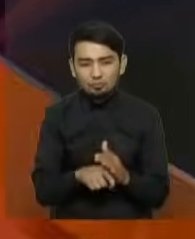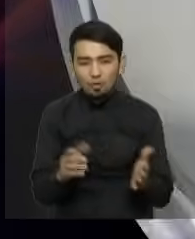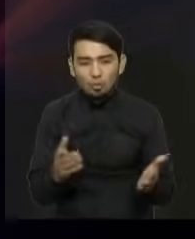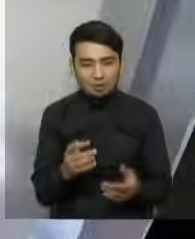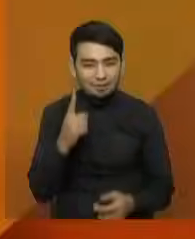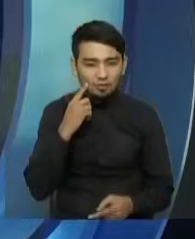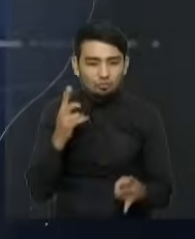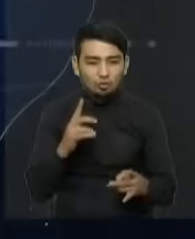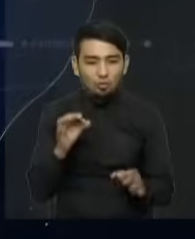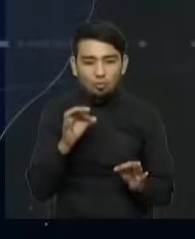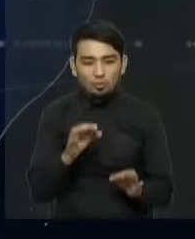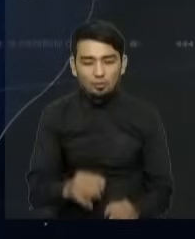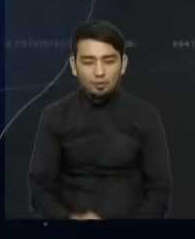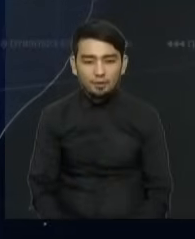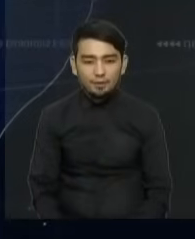надо знать?